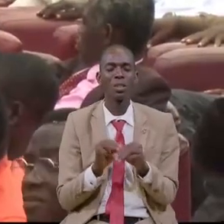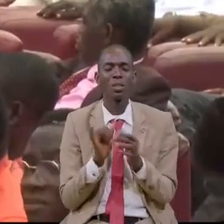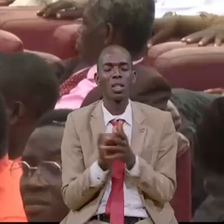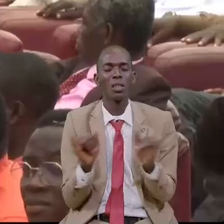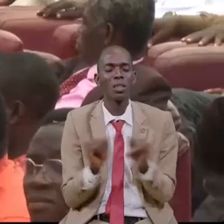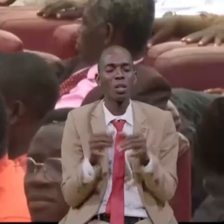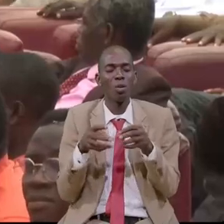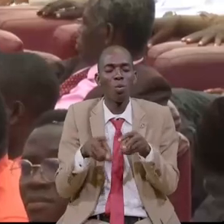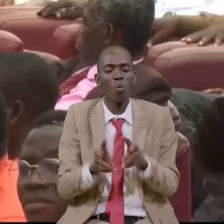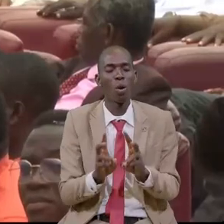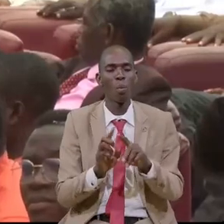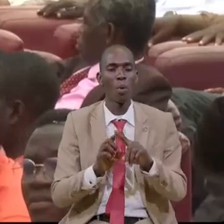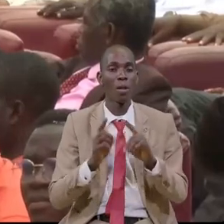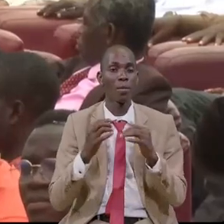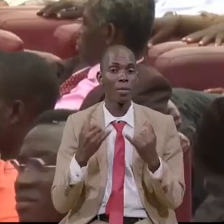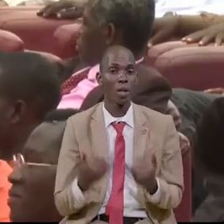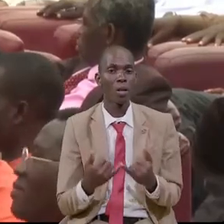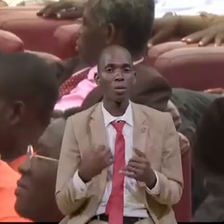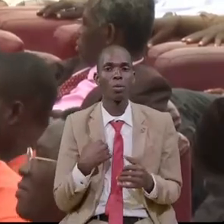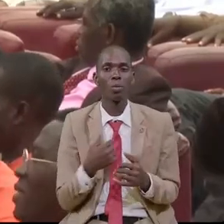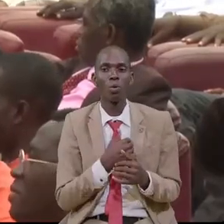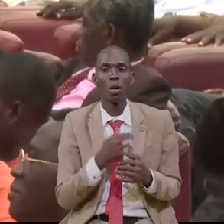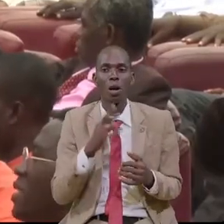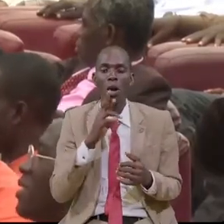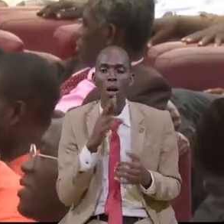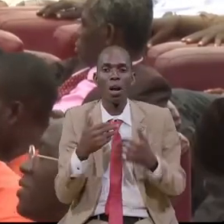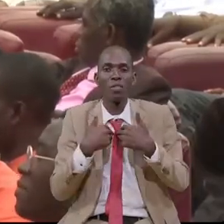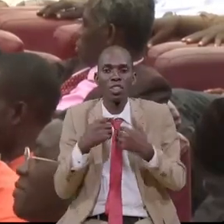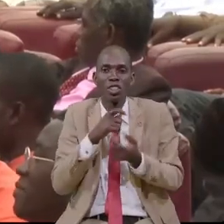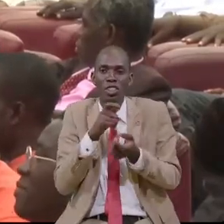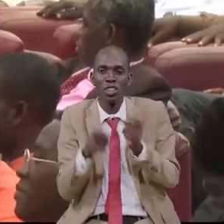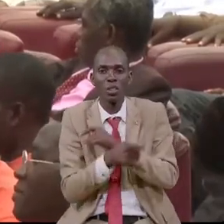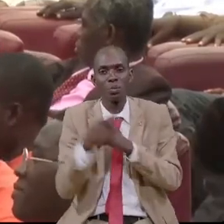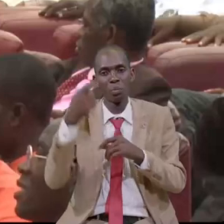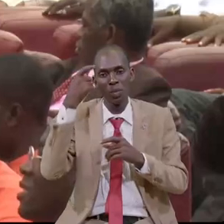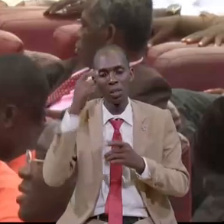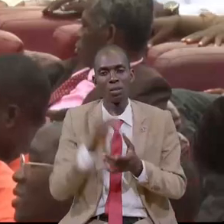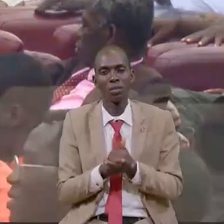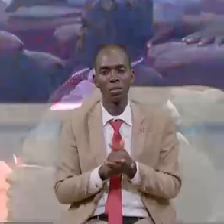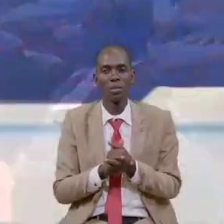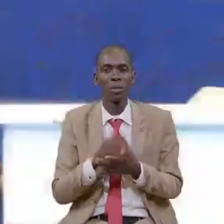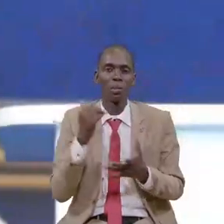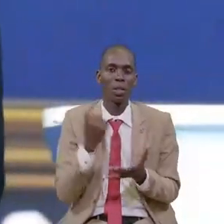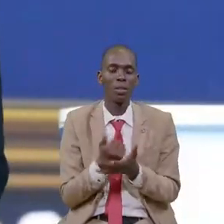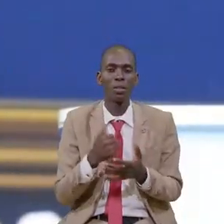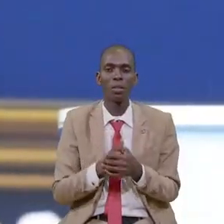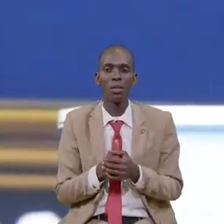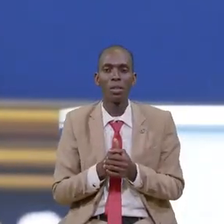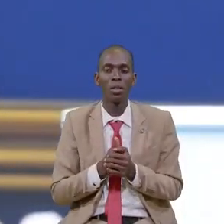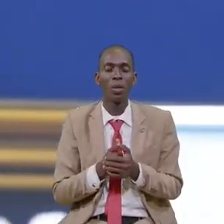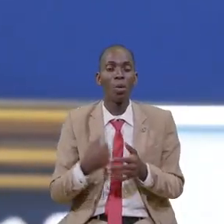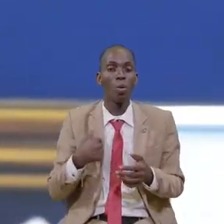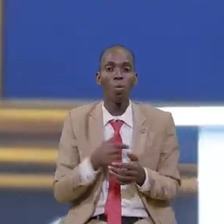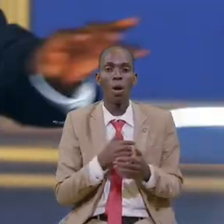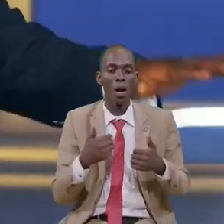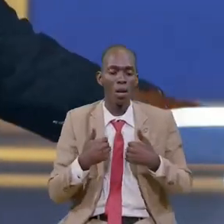Mais maintenant, nous avons un état d'esprit changé. Est-ce que tu es là-bas? J'ai dit, il y a